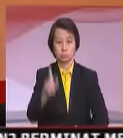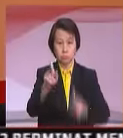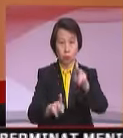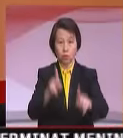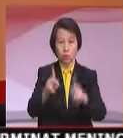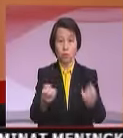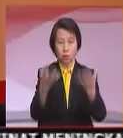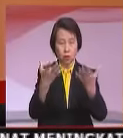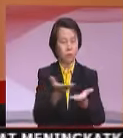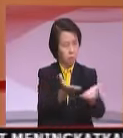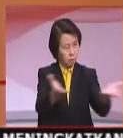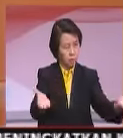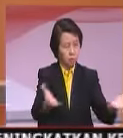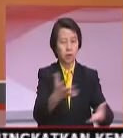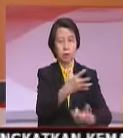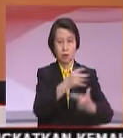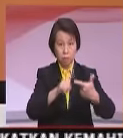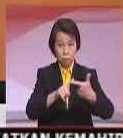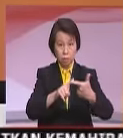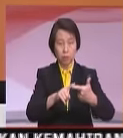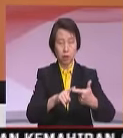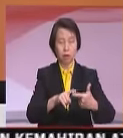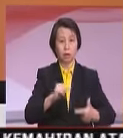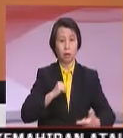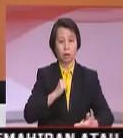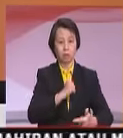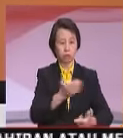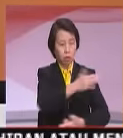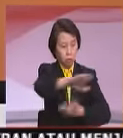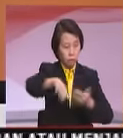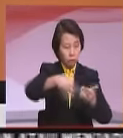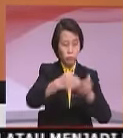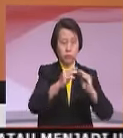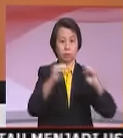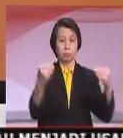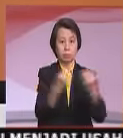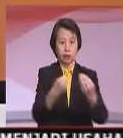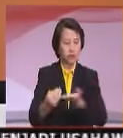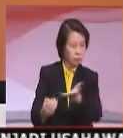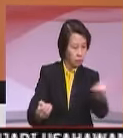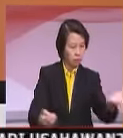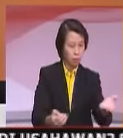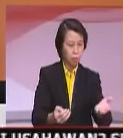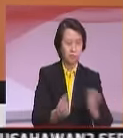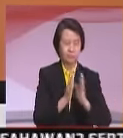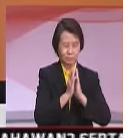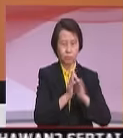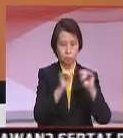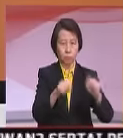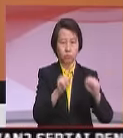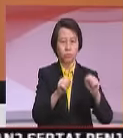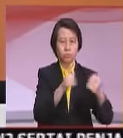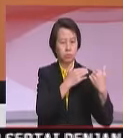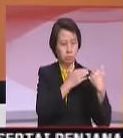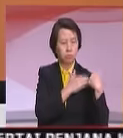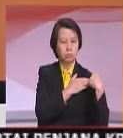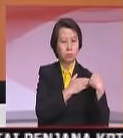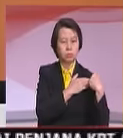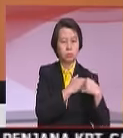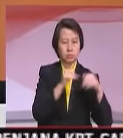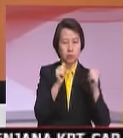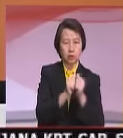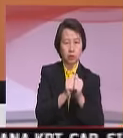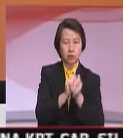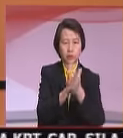ramai dan anggota masyarakat boleh memainkan itu peranan